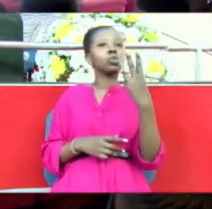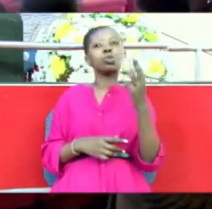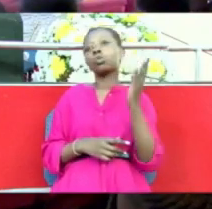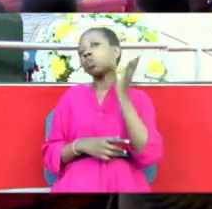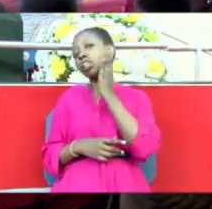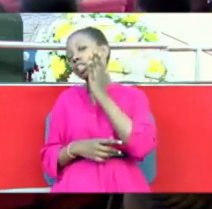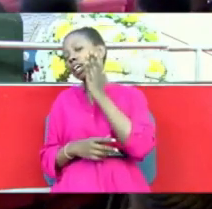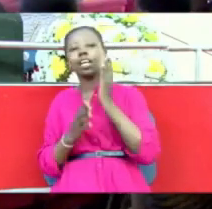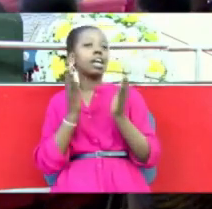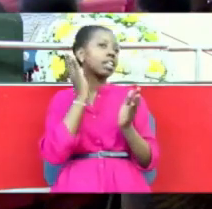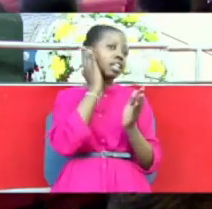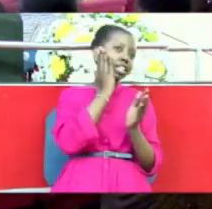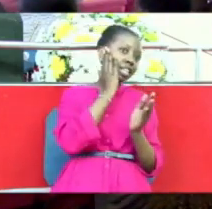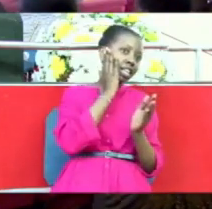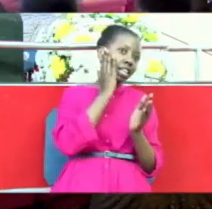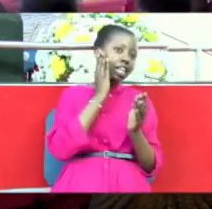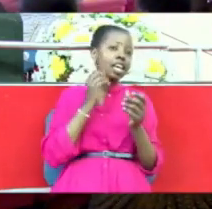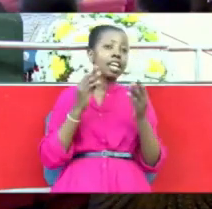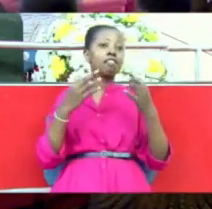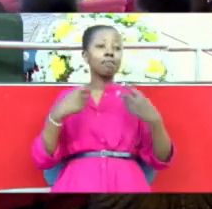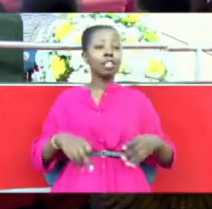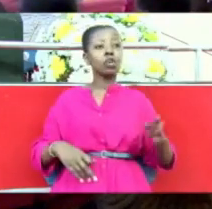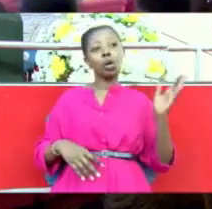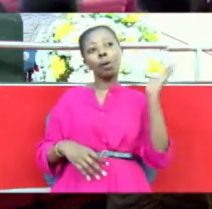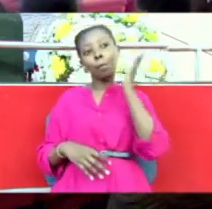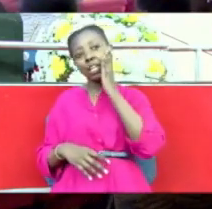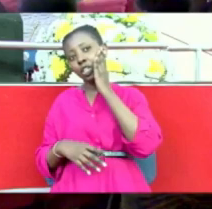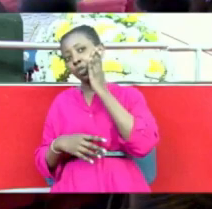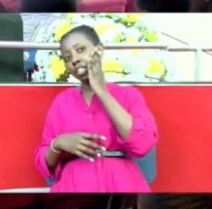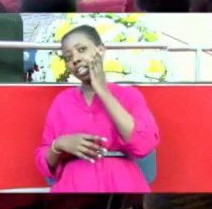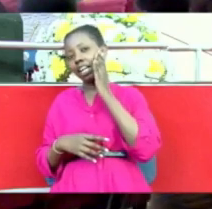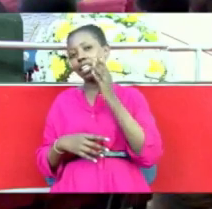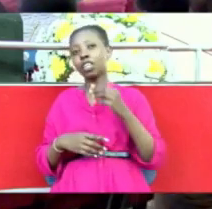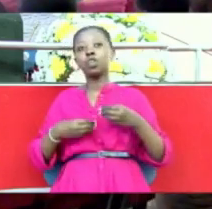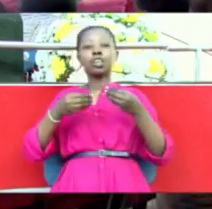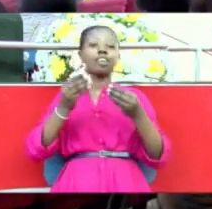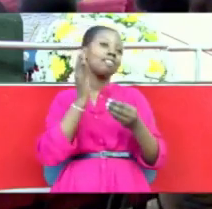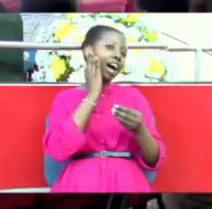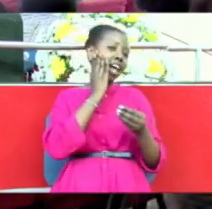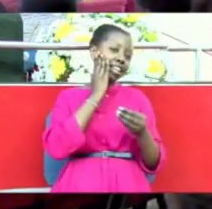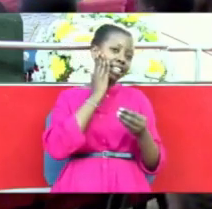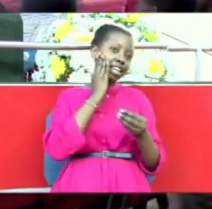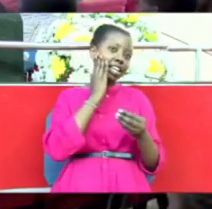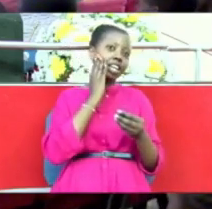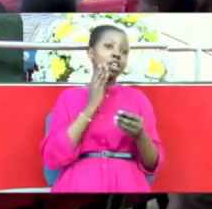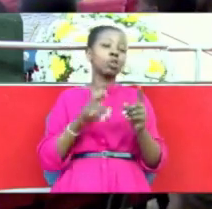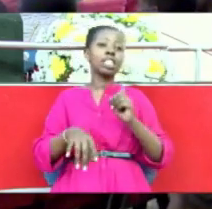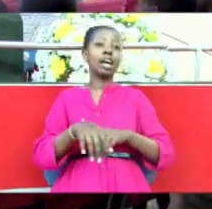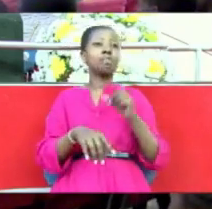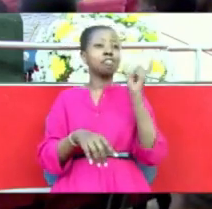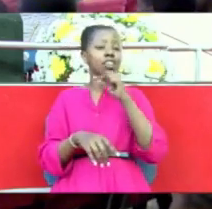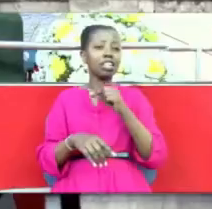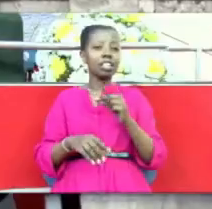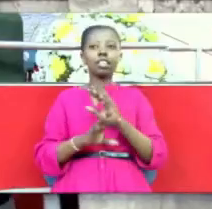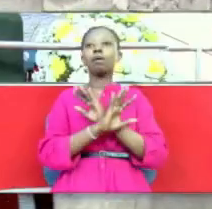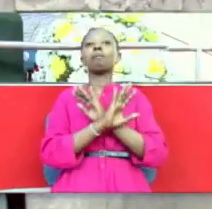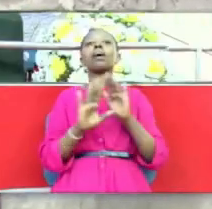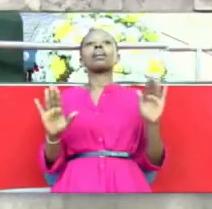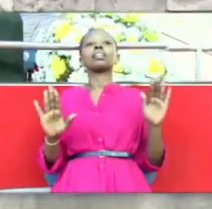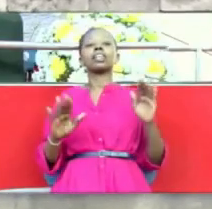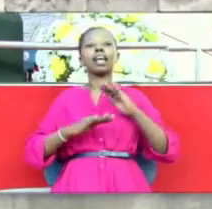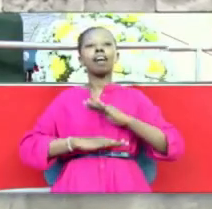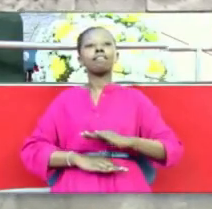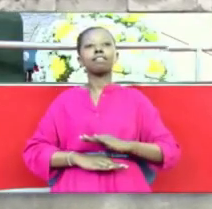hii na pande hii. Ukimaliza hiyo sasa basi chunga. I don't know.